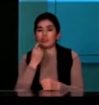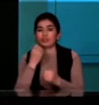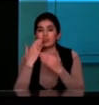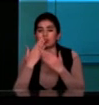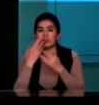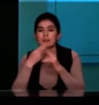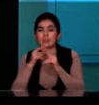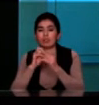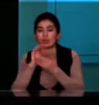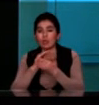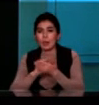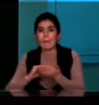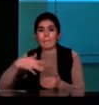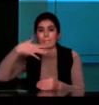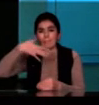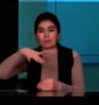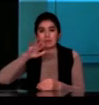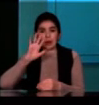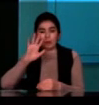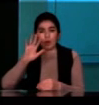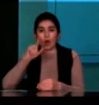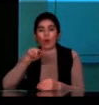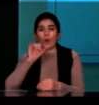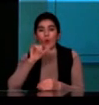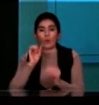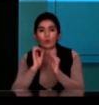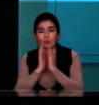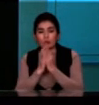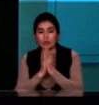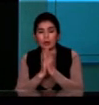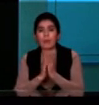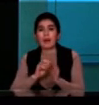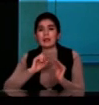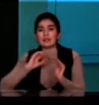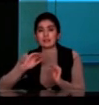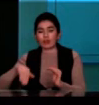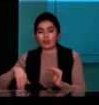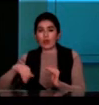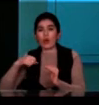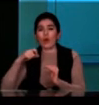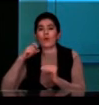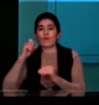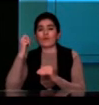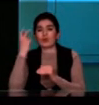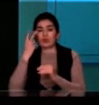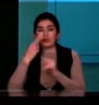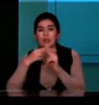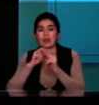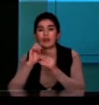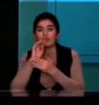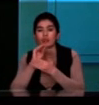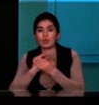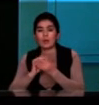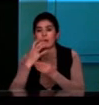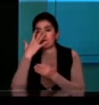Читать и конспектировать урок 55 по учебнику. Затем оформить вторую веб-страницу